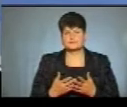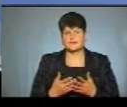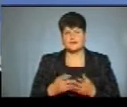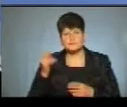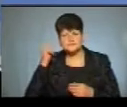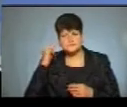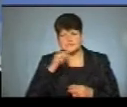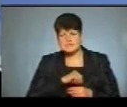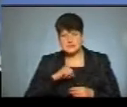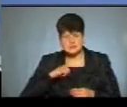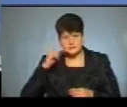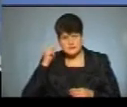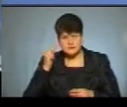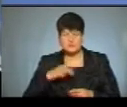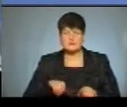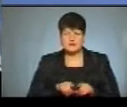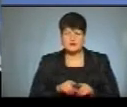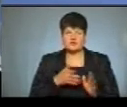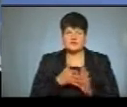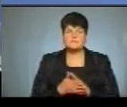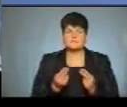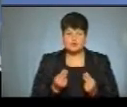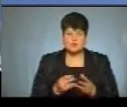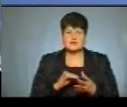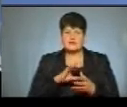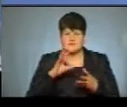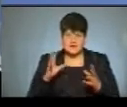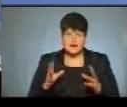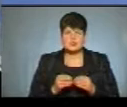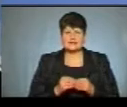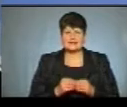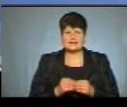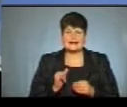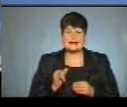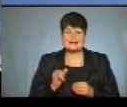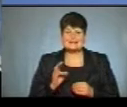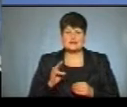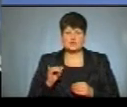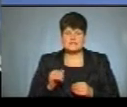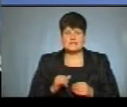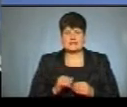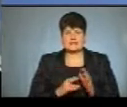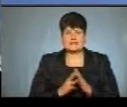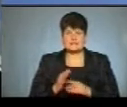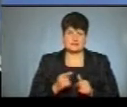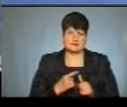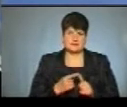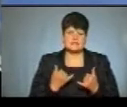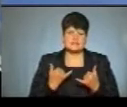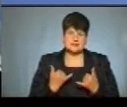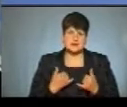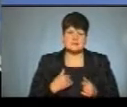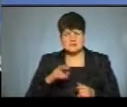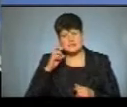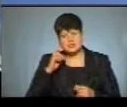вишколювалося. Для цього ми теж витрачаємо кошти. І врешті-решт на так званий інституційний розвиток його називають. Зараз ми з